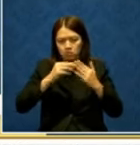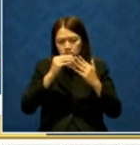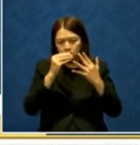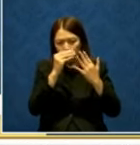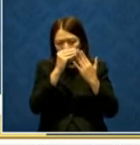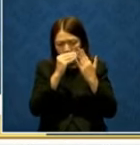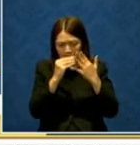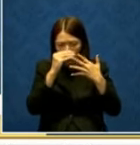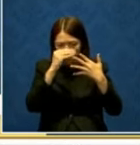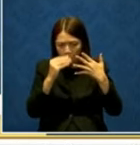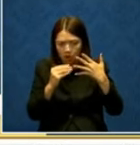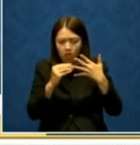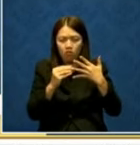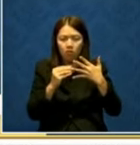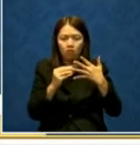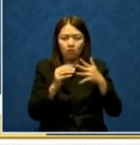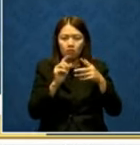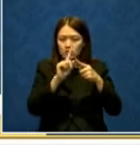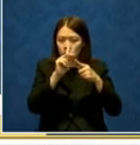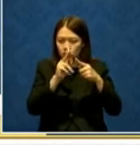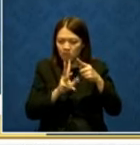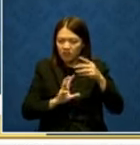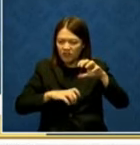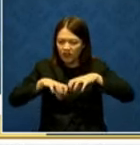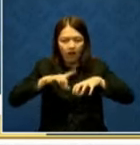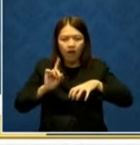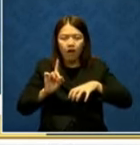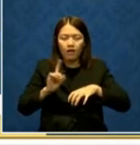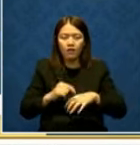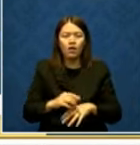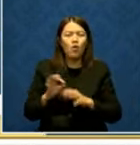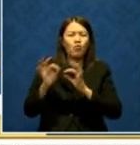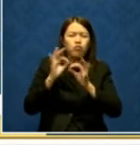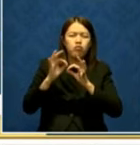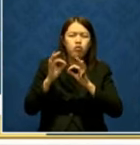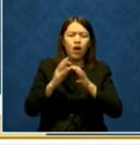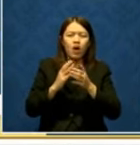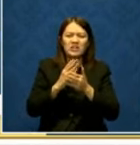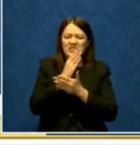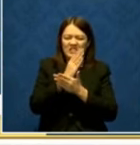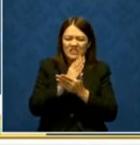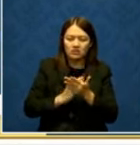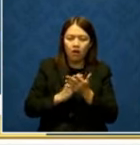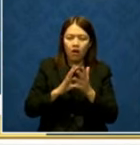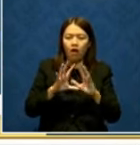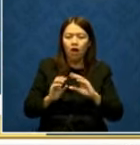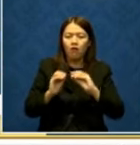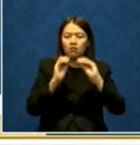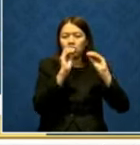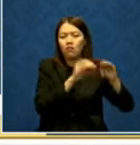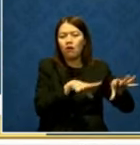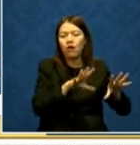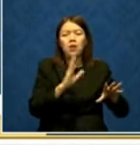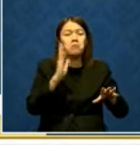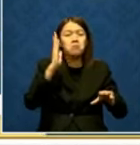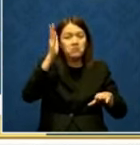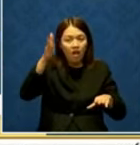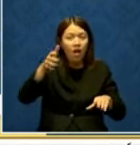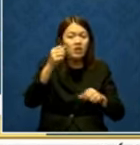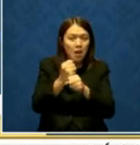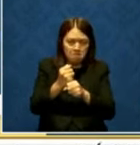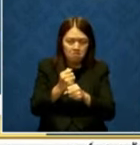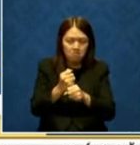สอบและเร่งรัดการร้องเรียนเนี่ยอย่างไรจะเห็นว่านะครับมีเรื่องร้องเรียนเกือบครึ่งนึงนะครับถูกยกไปดำเนินการในปีถัดไปซึ่ง